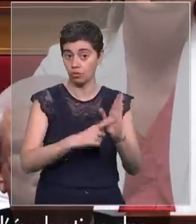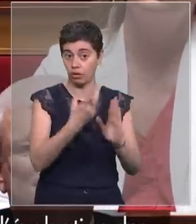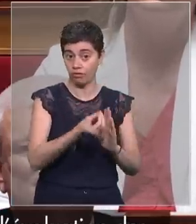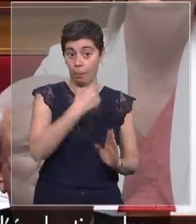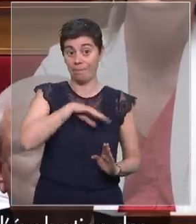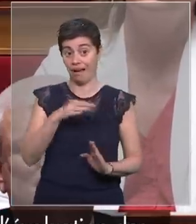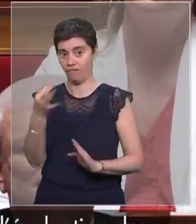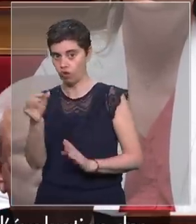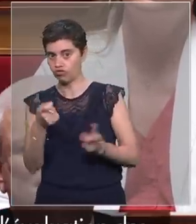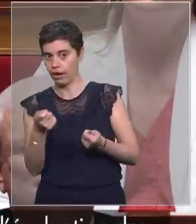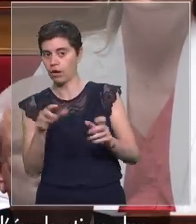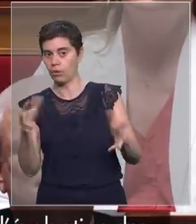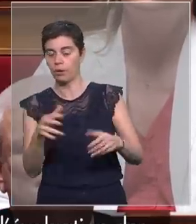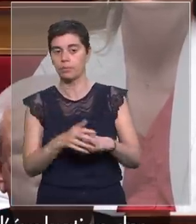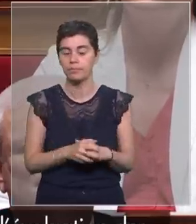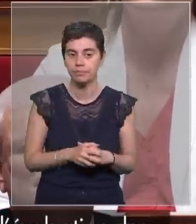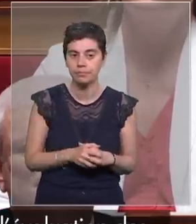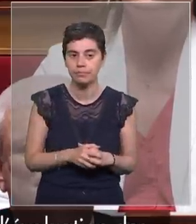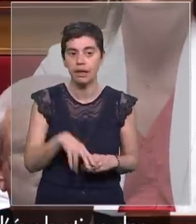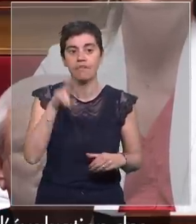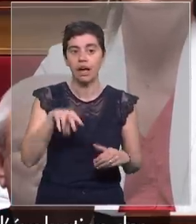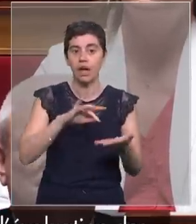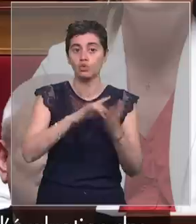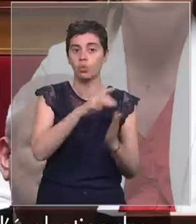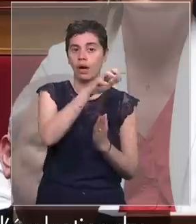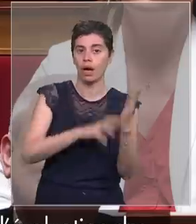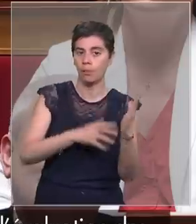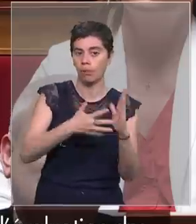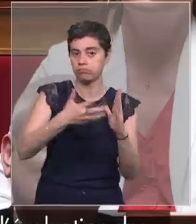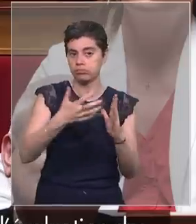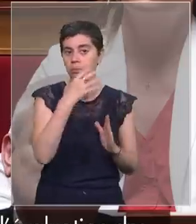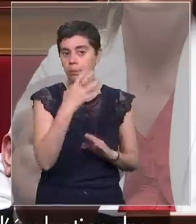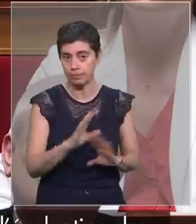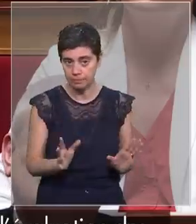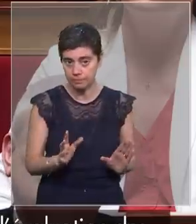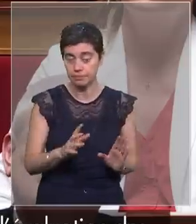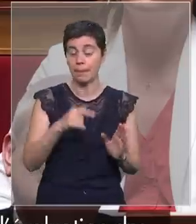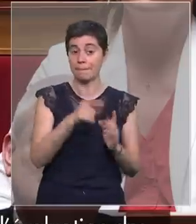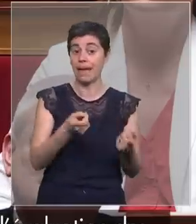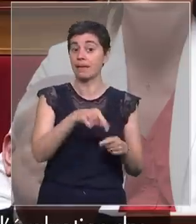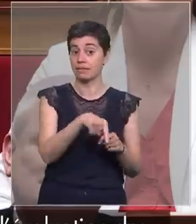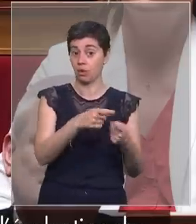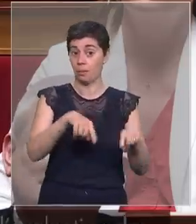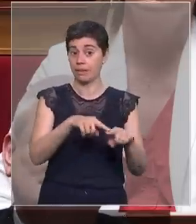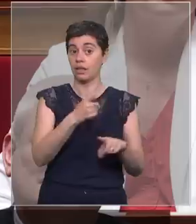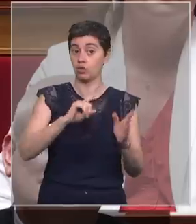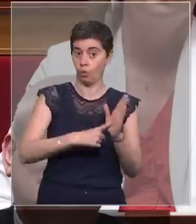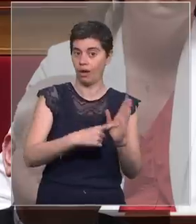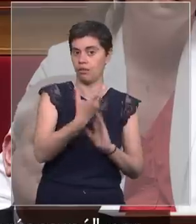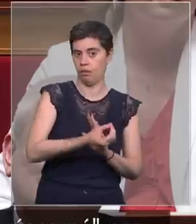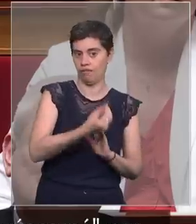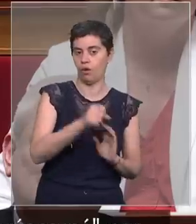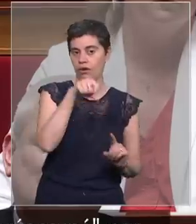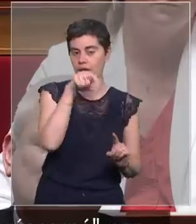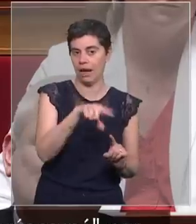France. Il me sera impossible de balayer ici l'ensemble du rapport, mais la délégation aux droits des enfants aura l'opportunité de vous entendre le